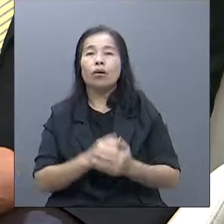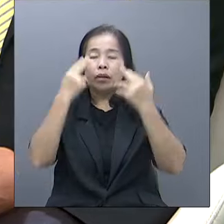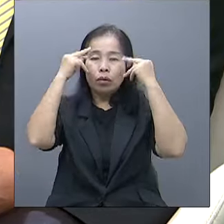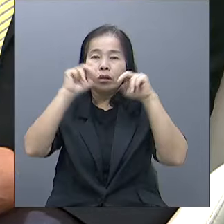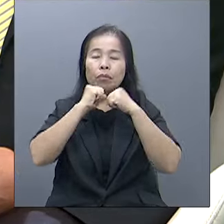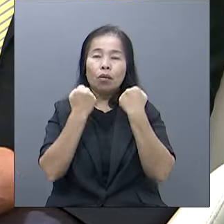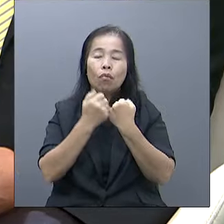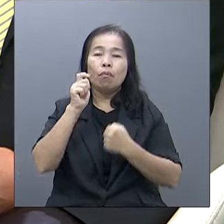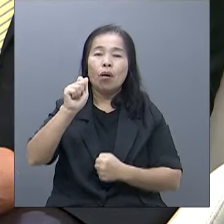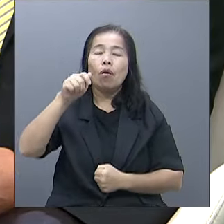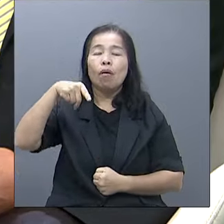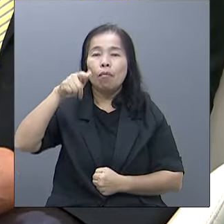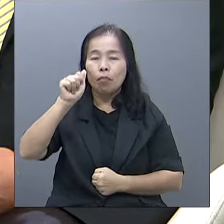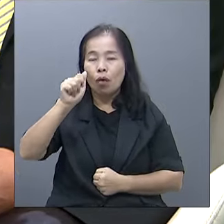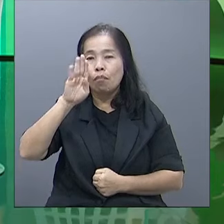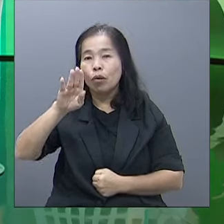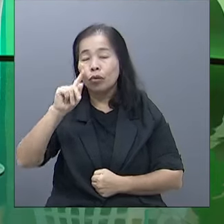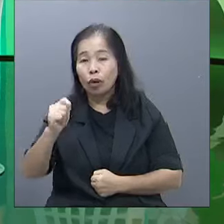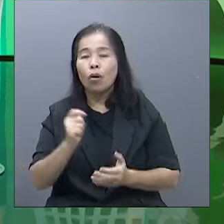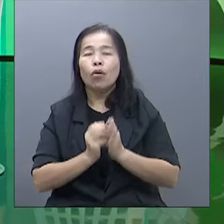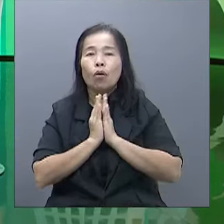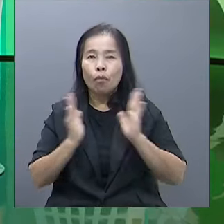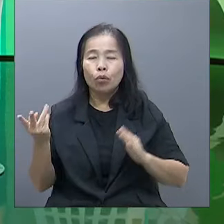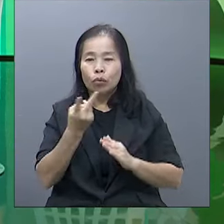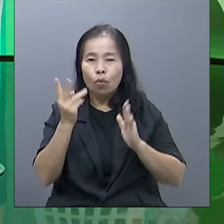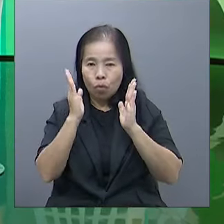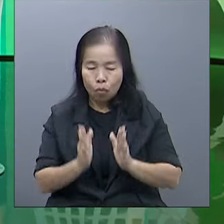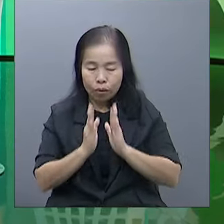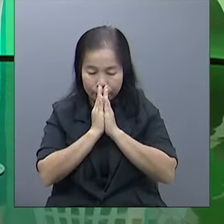มองค์การบริหารส่วนตำบลแห่งประเทศไทยขอบพระคุณทั้ง2ท่านด้วยนะคะ ขอบคุณค่ะ